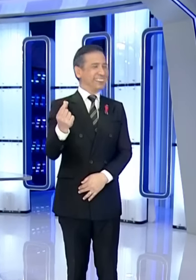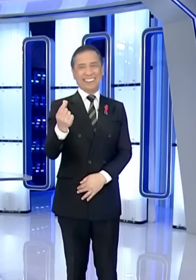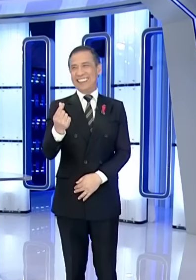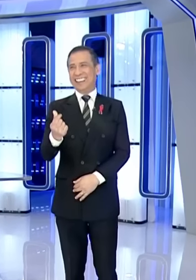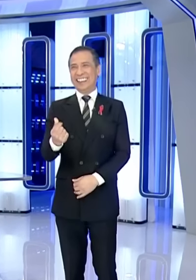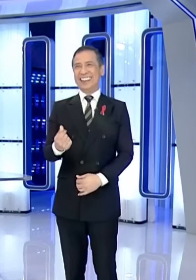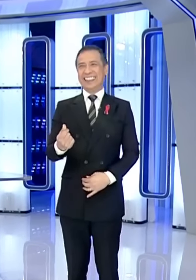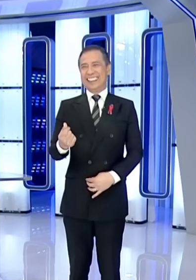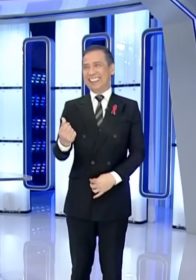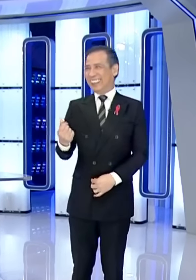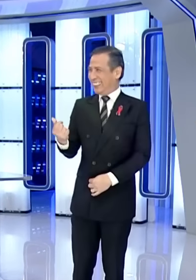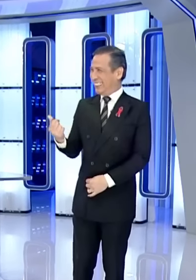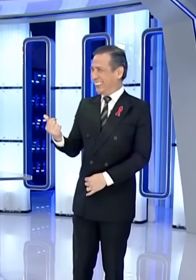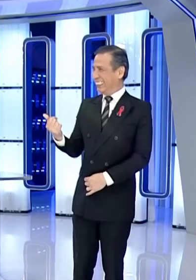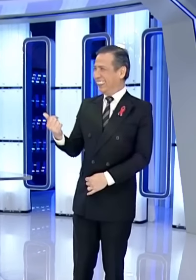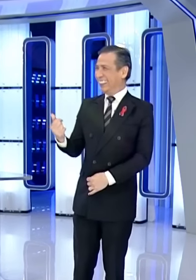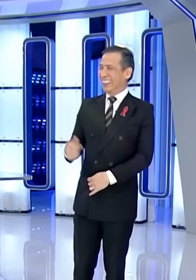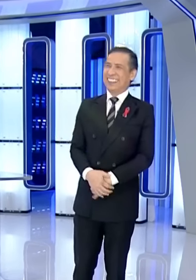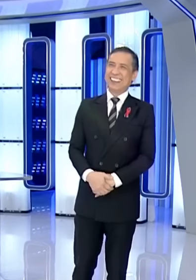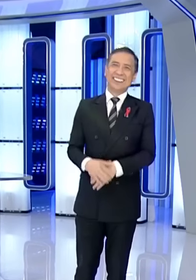Nakakainis.